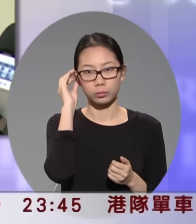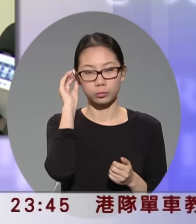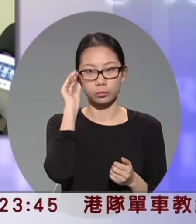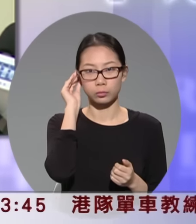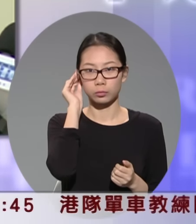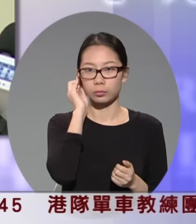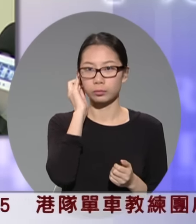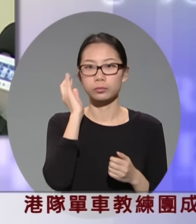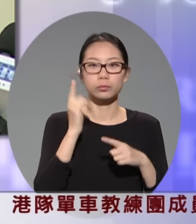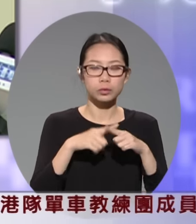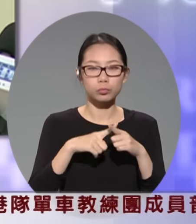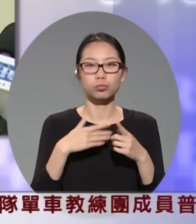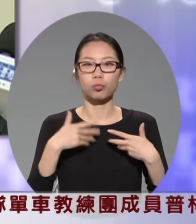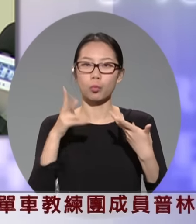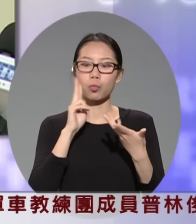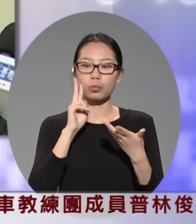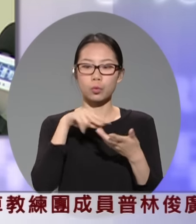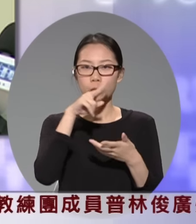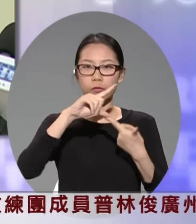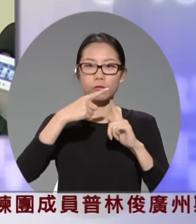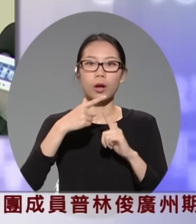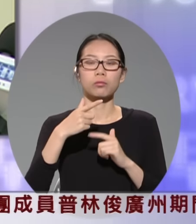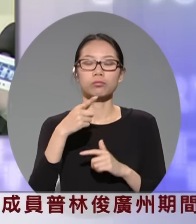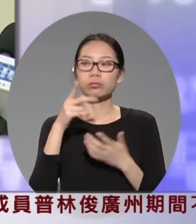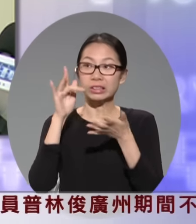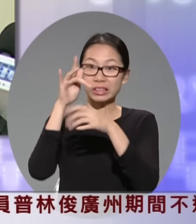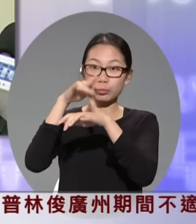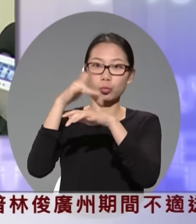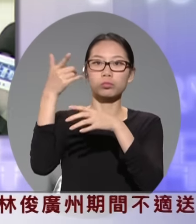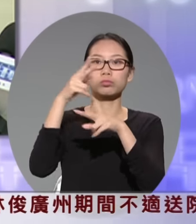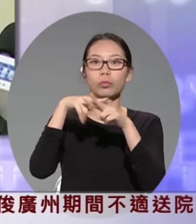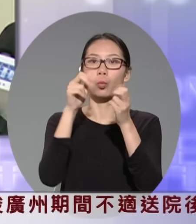我？中聯辦咧，我有接觸過